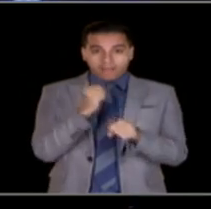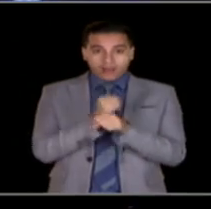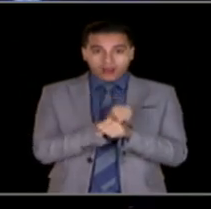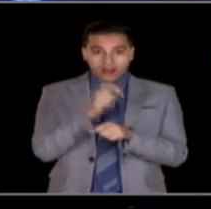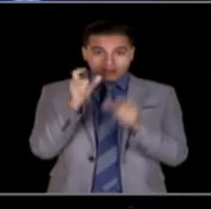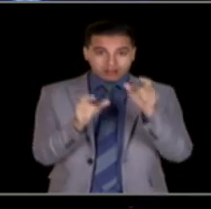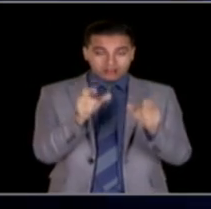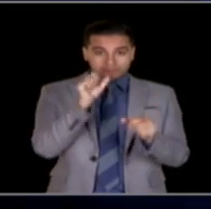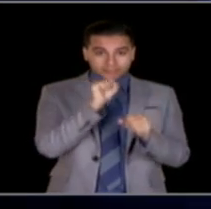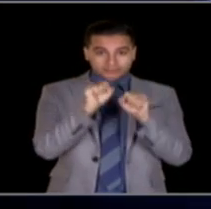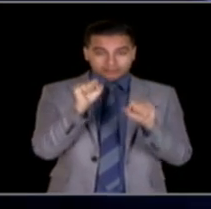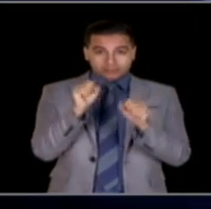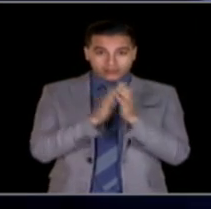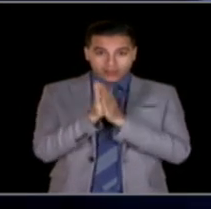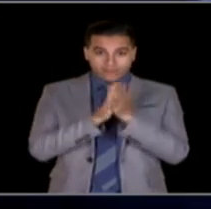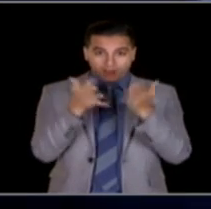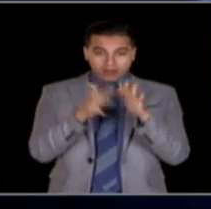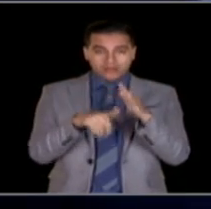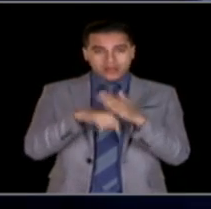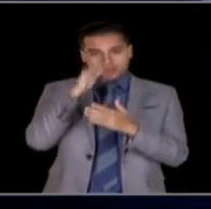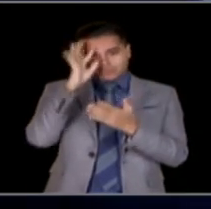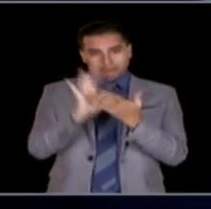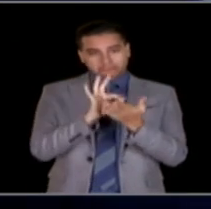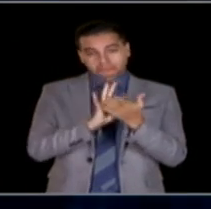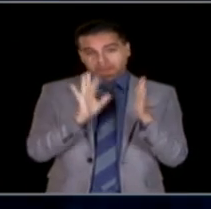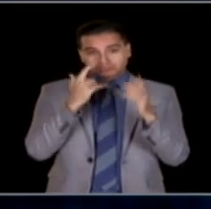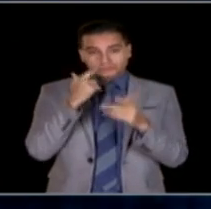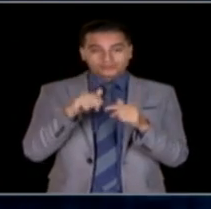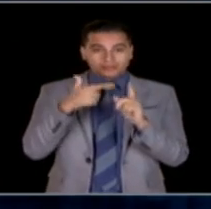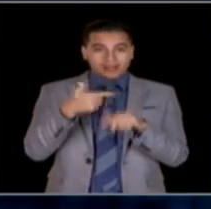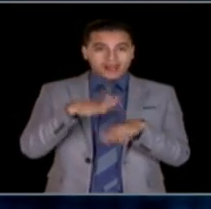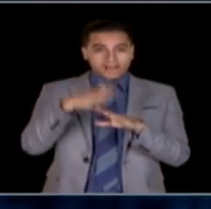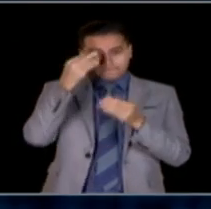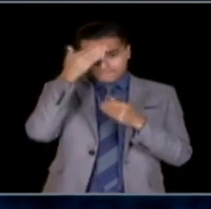هيكسب. ودلوقتي مع الفقره الثانيه، فقره المعرفه.